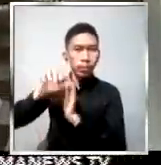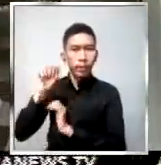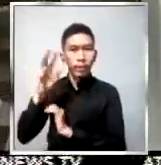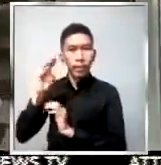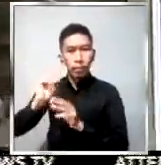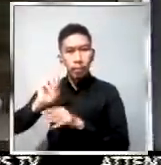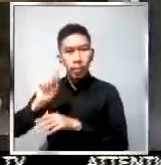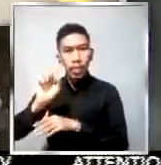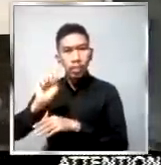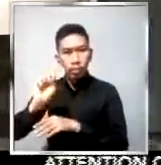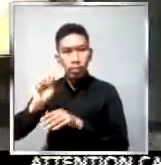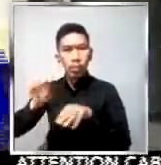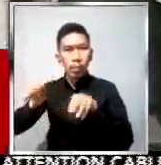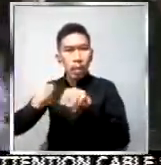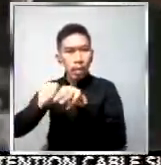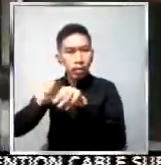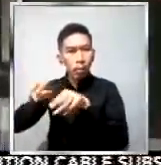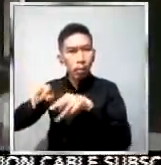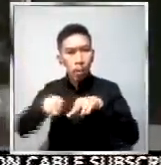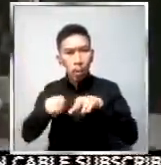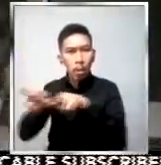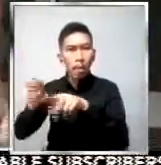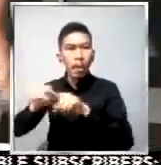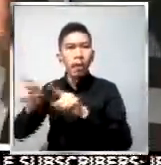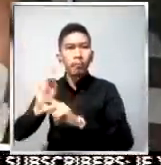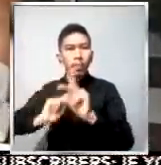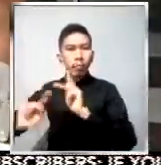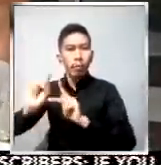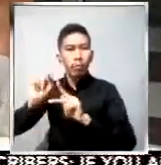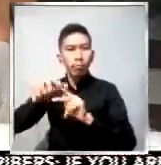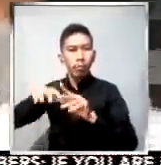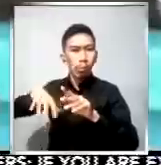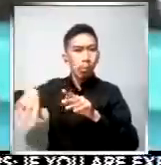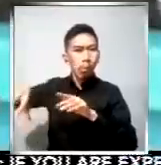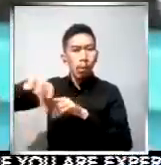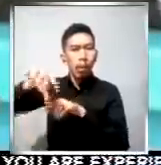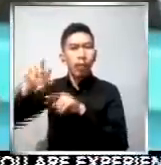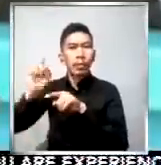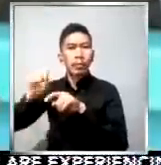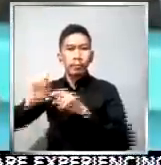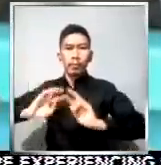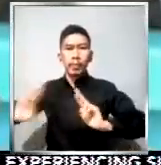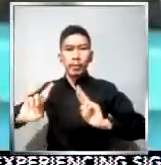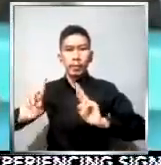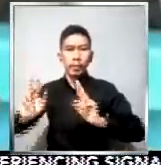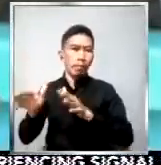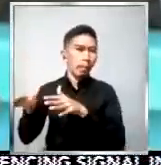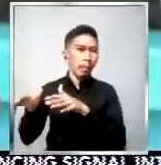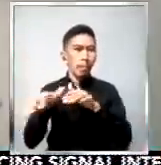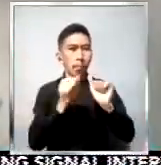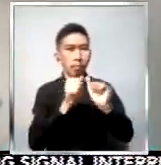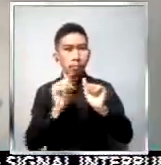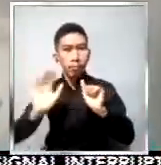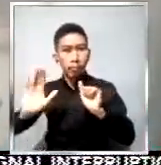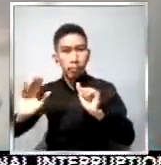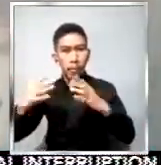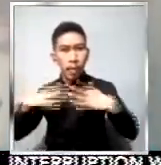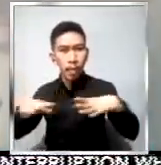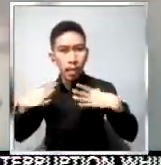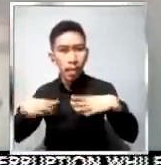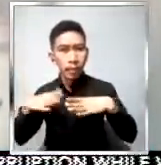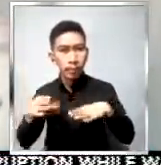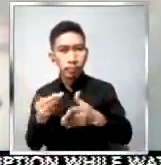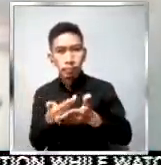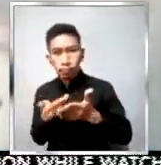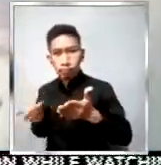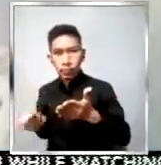ang ilang residente ng Balubad, Barangay Nangka para lumikas kung kinakailangan. Ang kanilang mga damit at mga kasangkapan, inilagay na nila sa mga